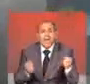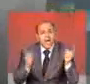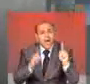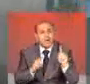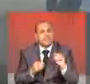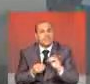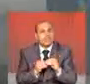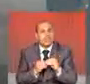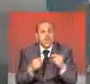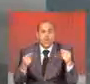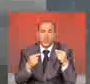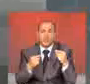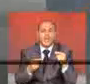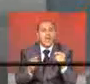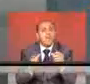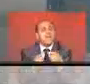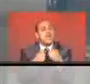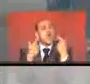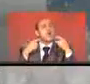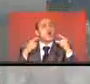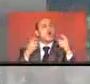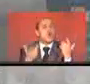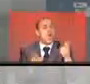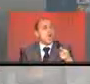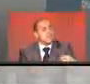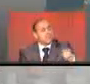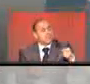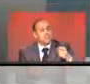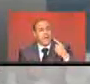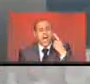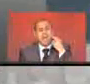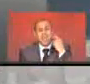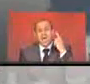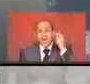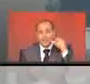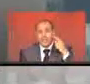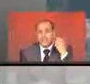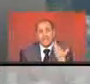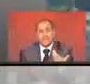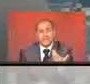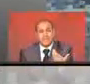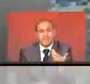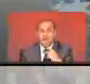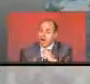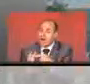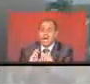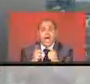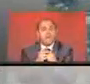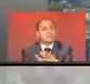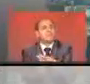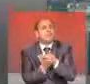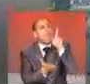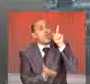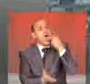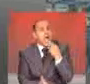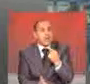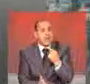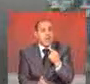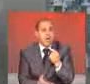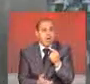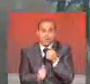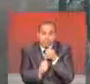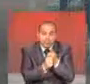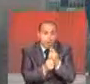ضد السود في بلد الحريات وتتغذى المظاهرات وتتعمق المطالب، خاصة مع قرار هيئة المحلفين عدم